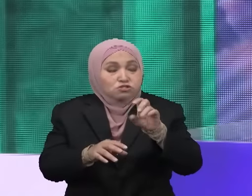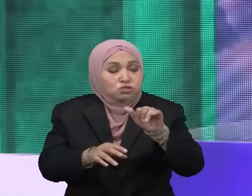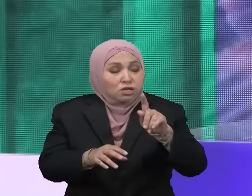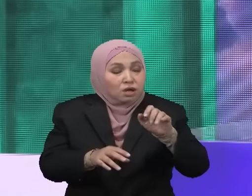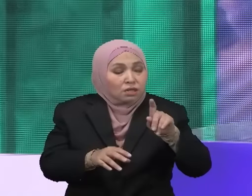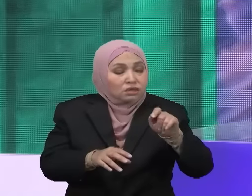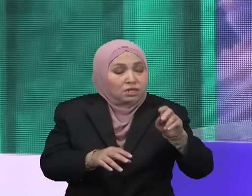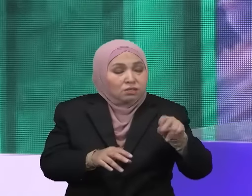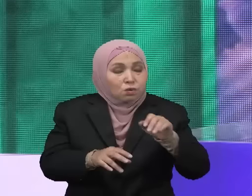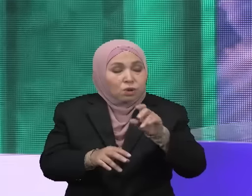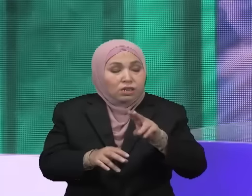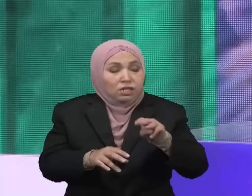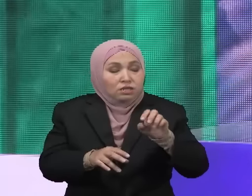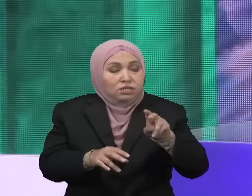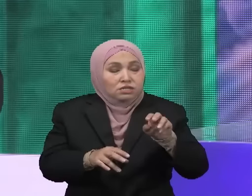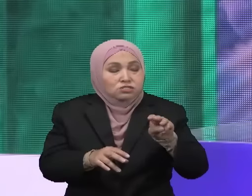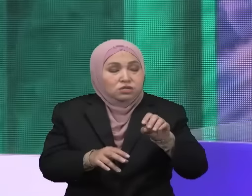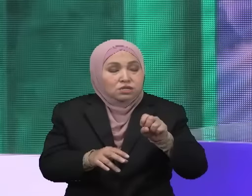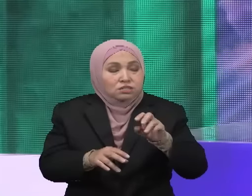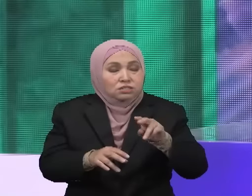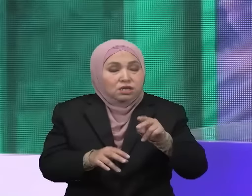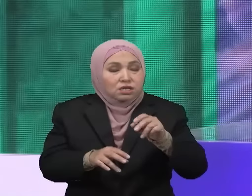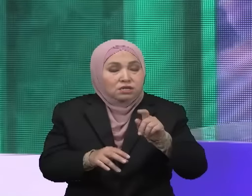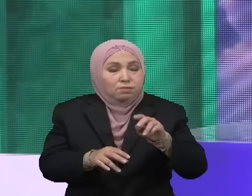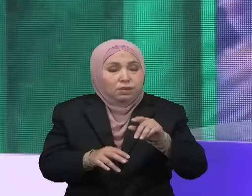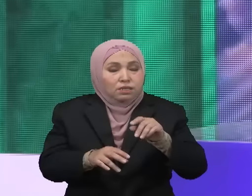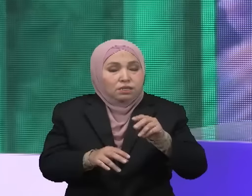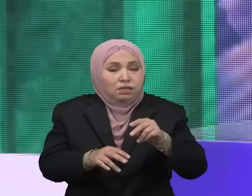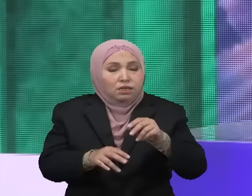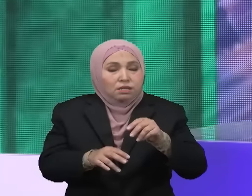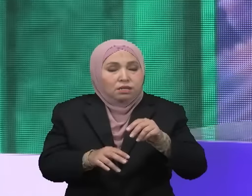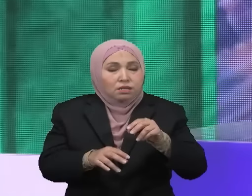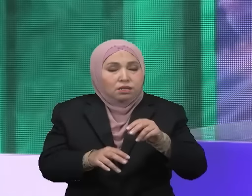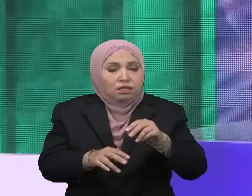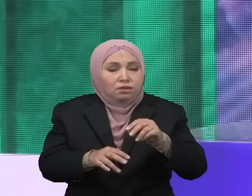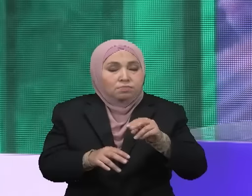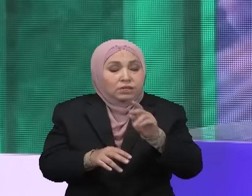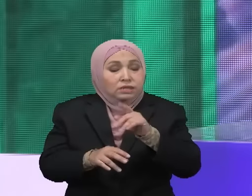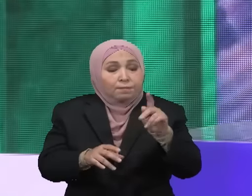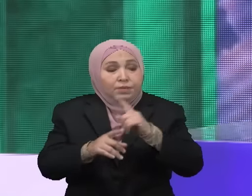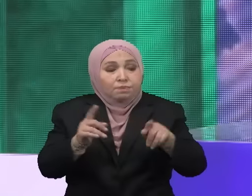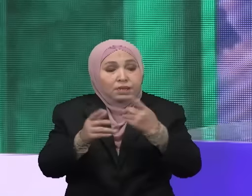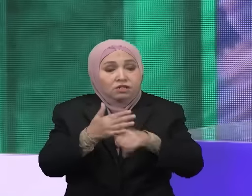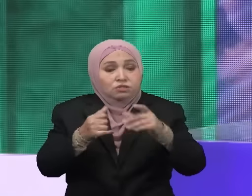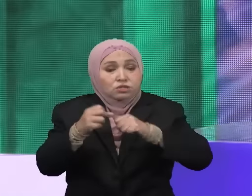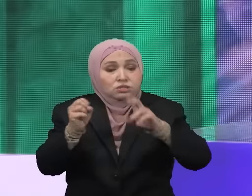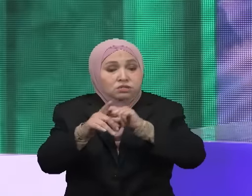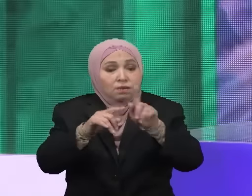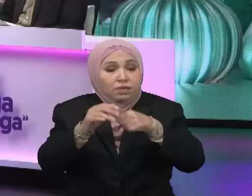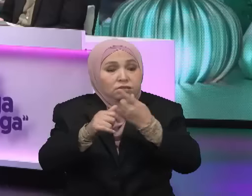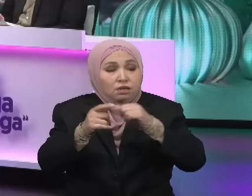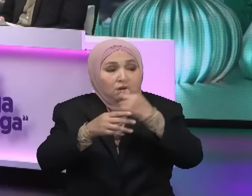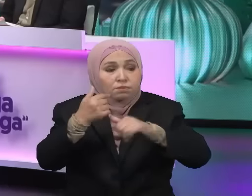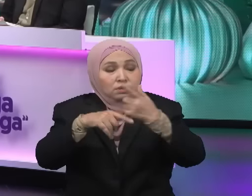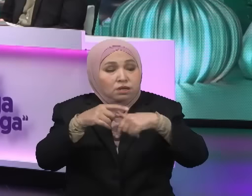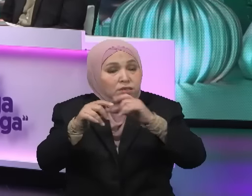syayatinil insi wal jin. Kita yang awalnya nak ajak ke arah kebaikan, kita mula-mula senyap. Tapi bila senyap ni, Ustaznya, syaitan dia tak akan